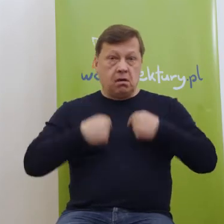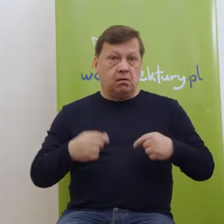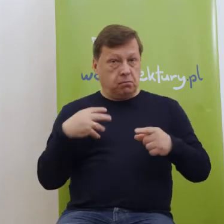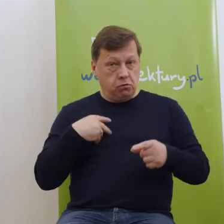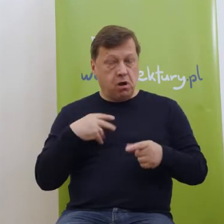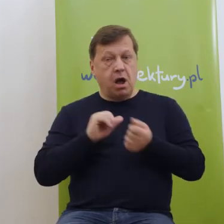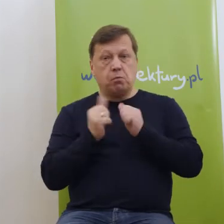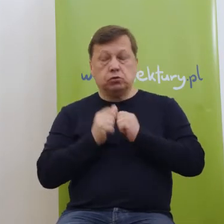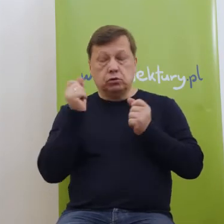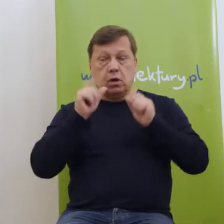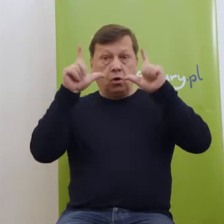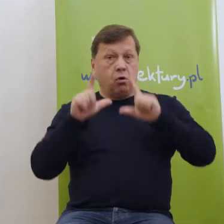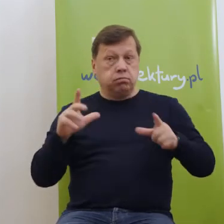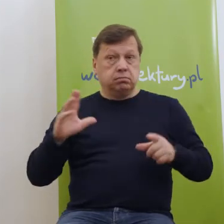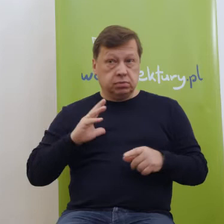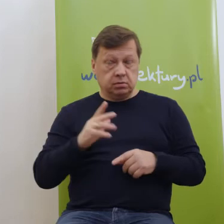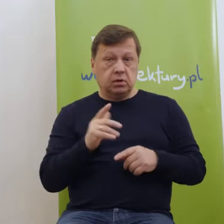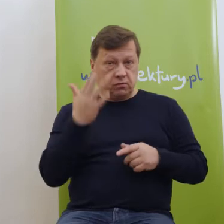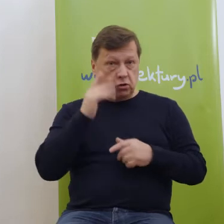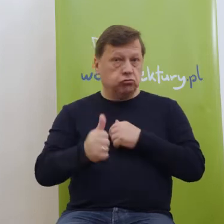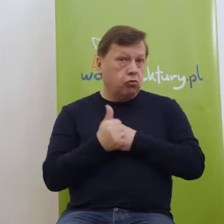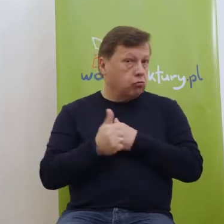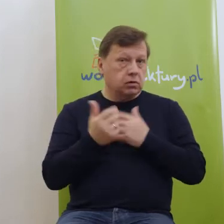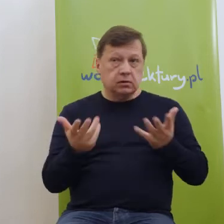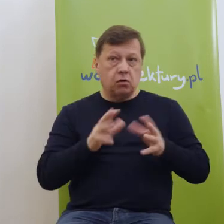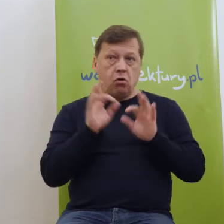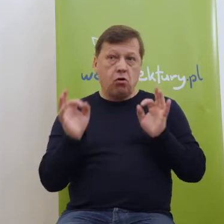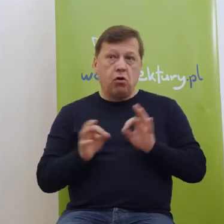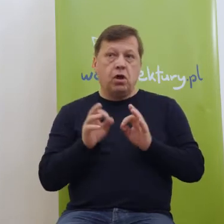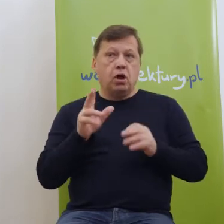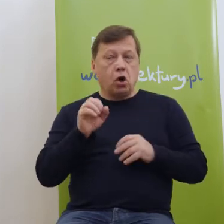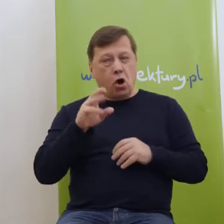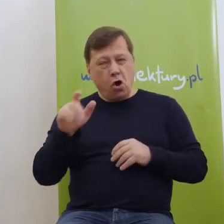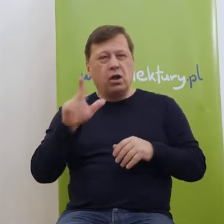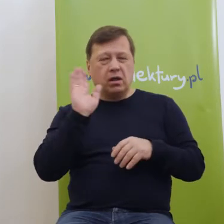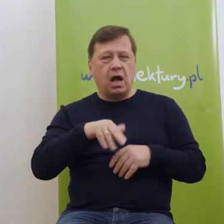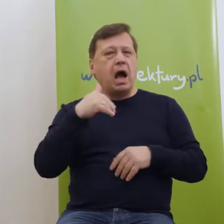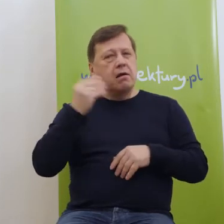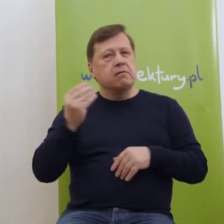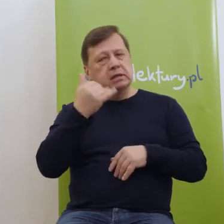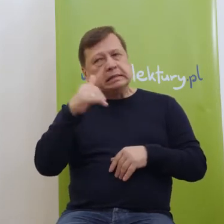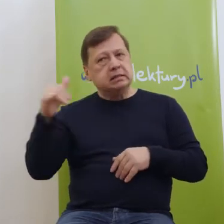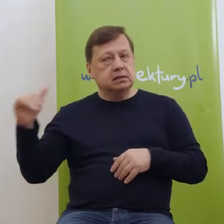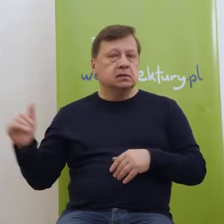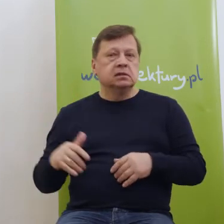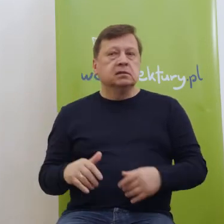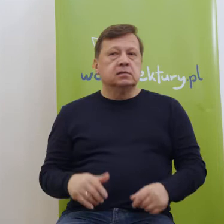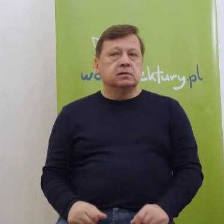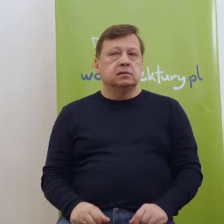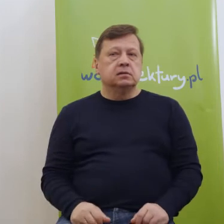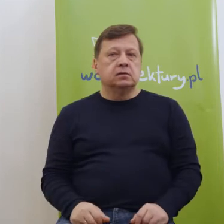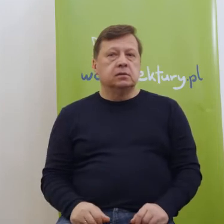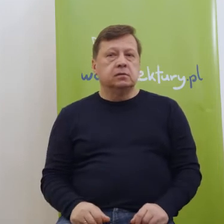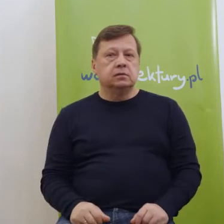cię, nawet niekoniecznie przy Konkolu, ale tak w ogóle, czy masz takie doświadczenia, w których nagle twój